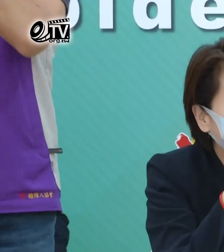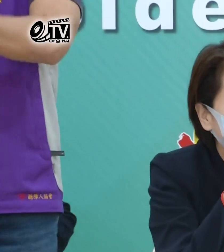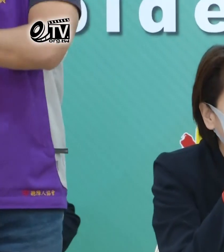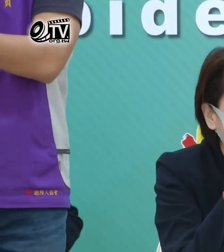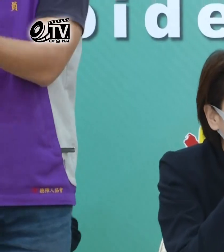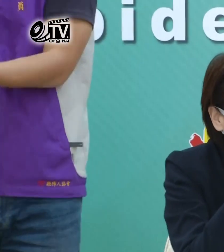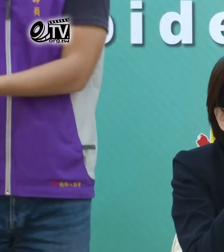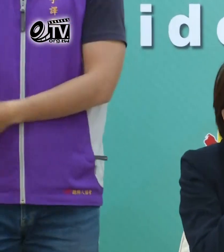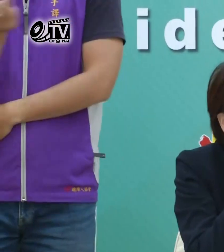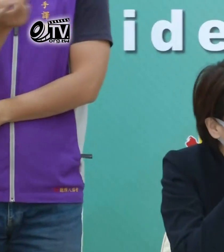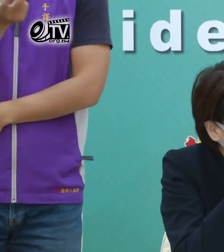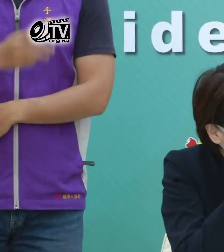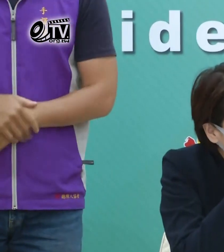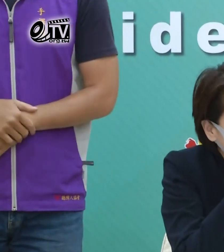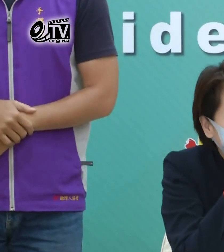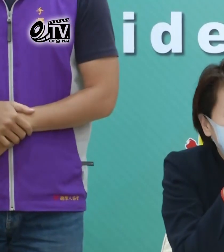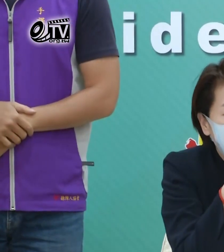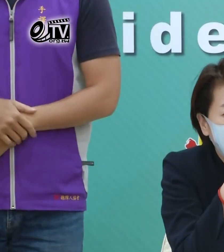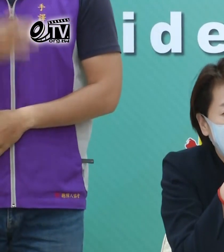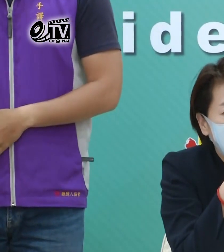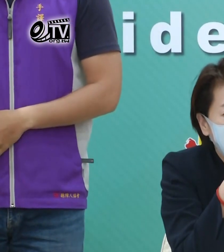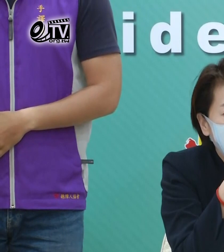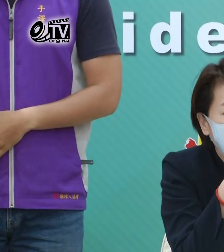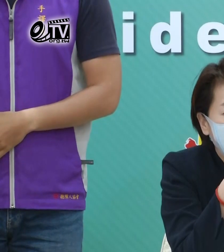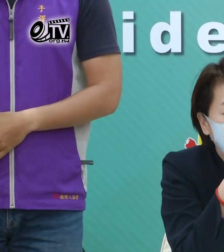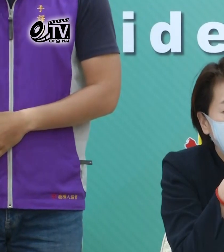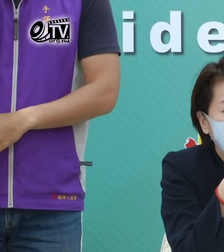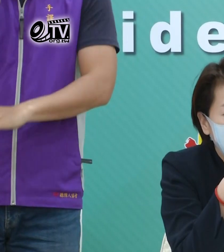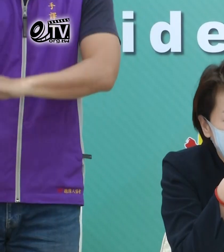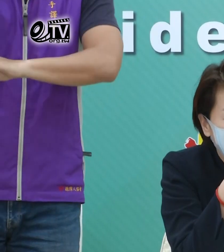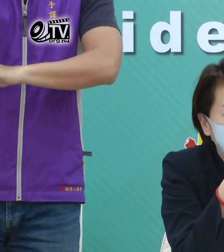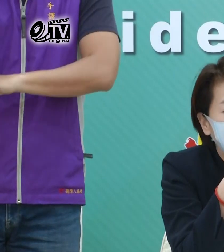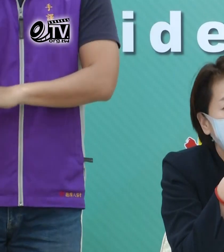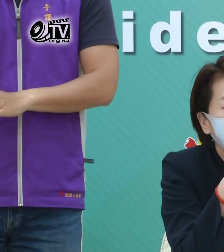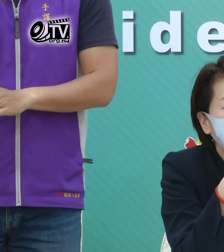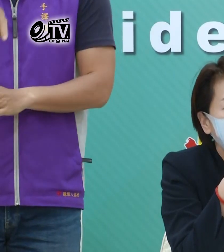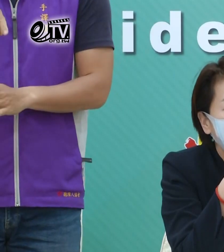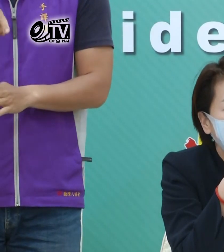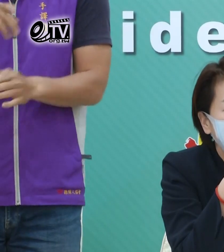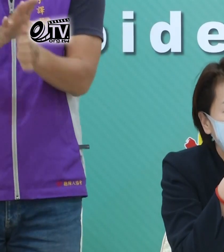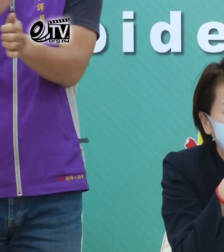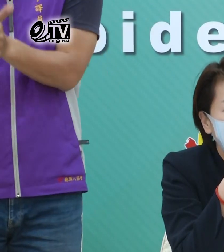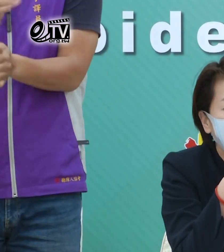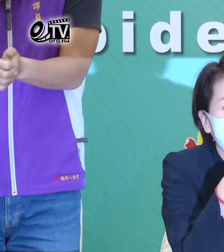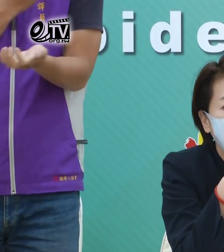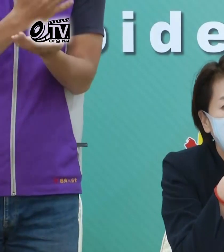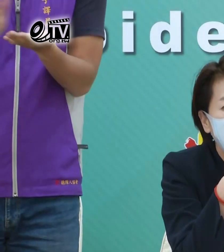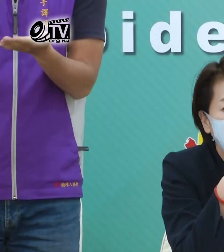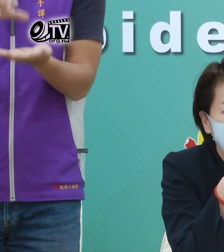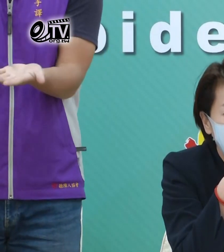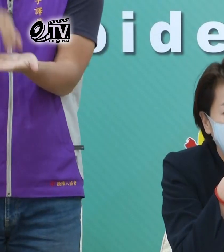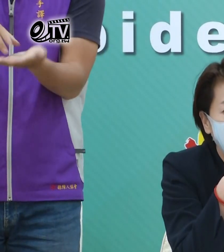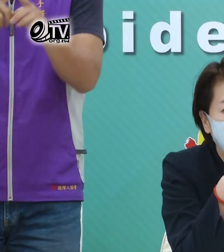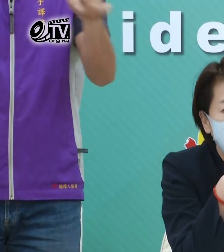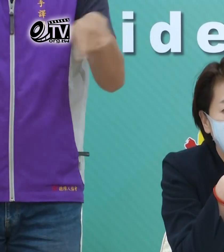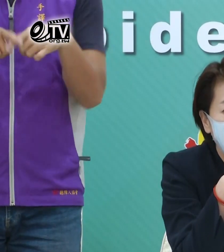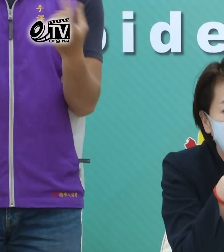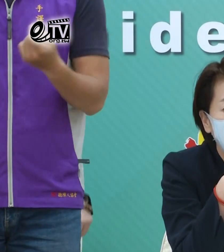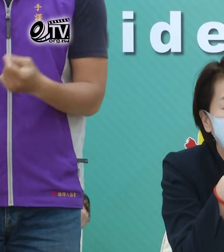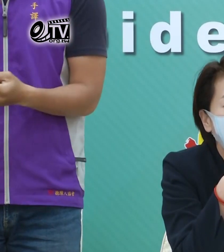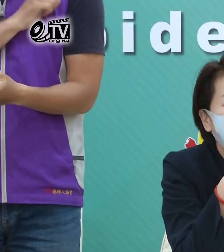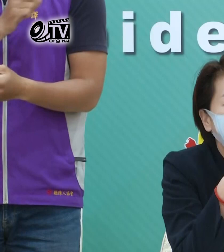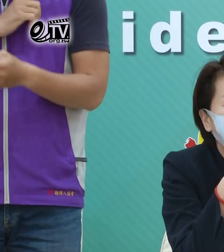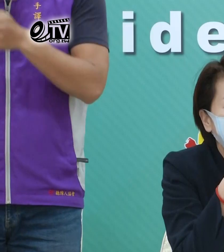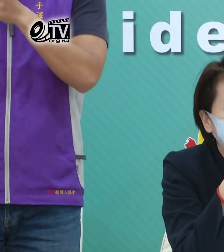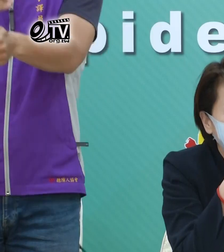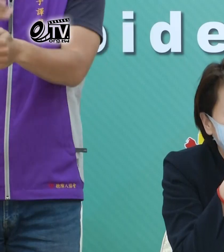那如果有相关中央纾困对象的证明文件，也就是说你的确是有引起失业给付、非自愿离